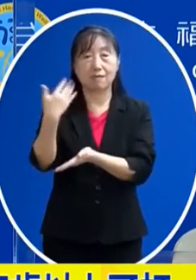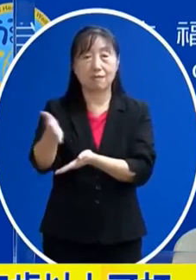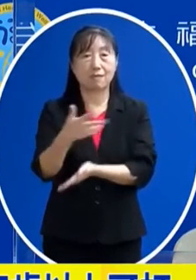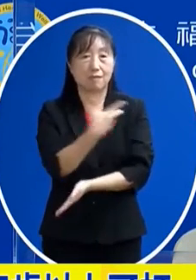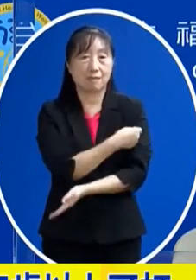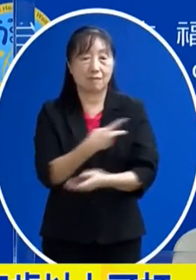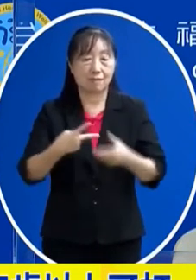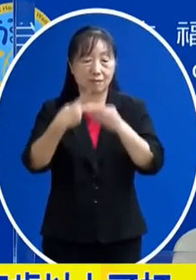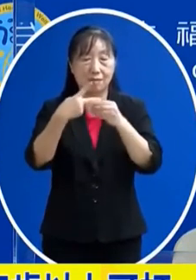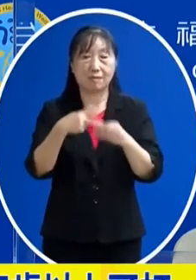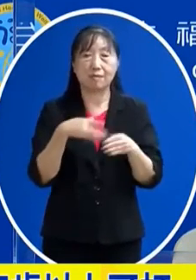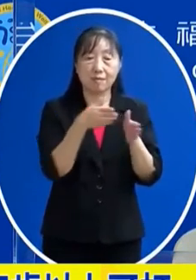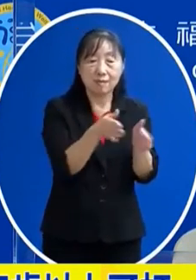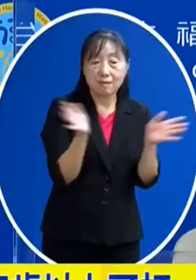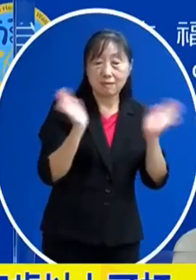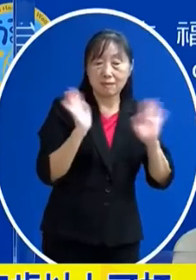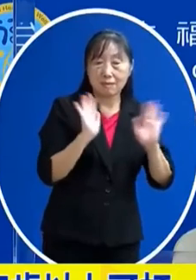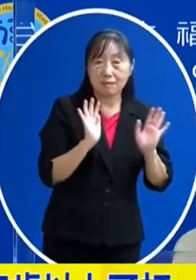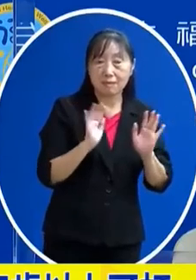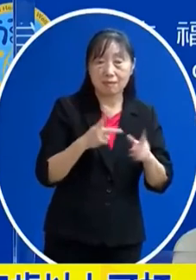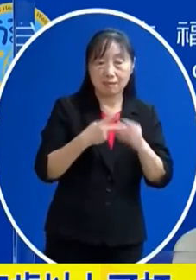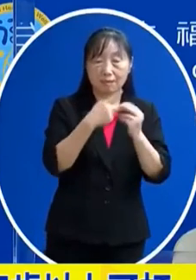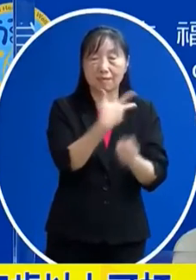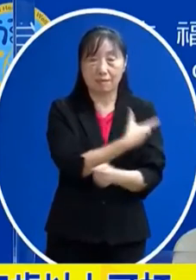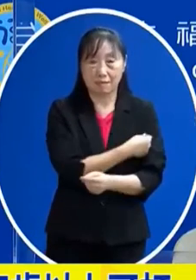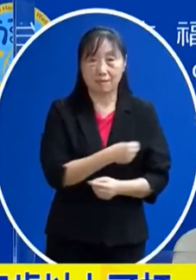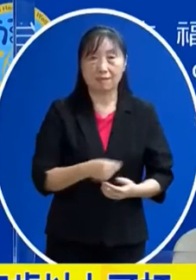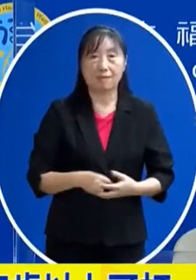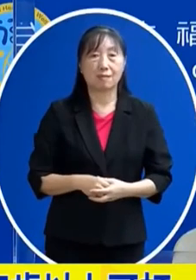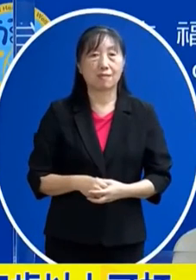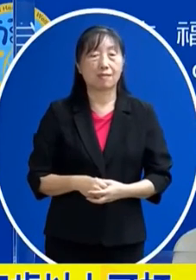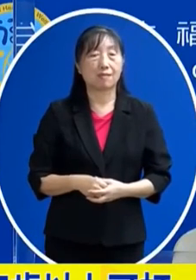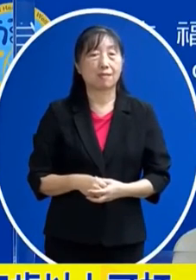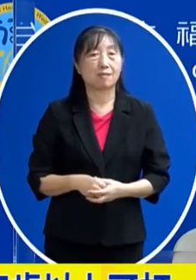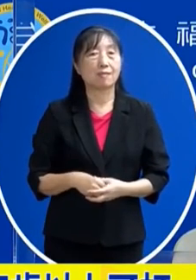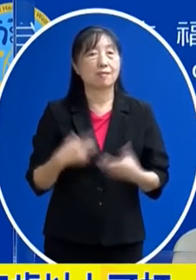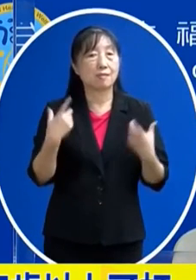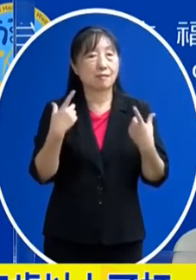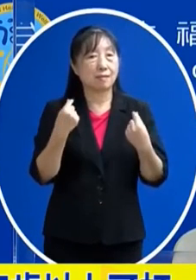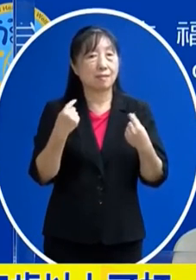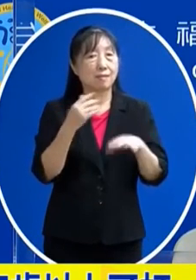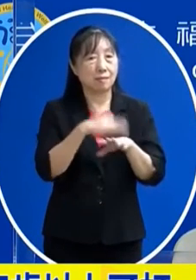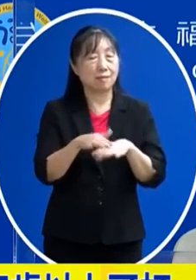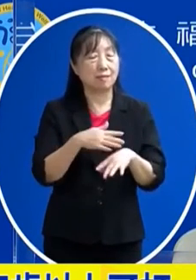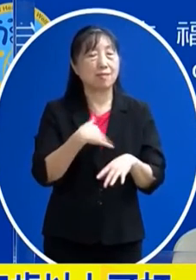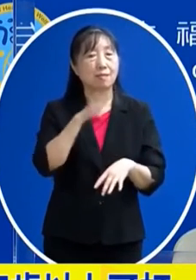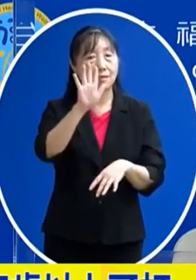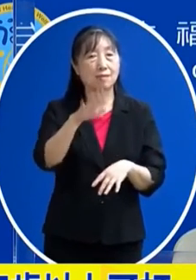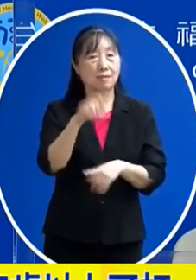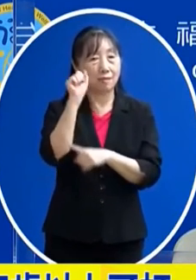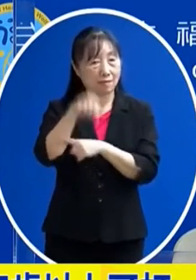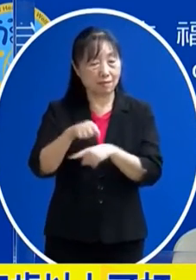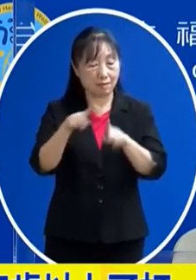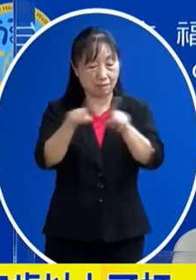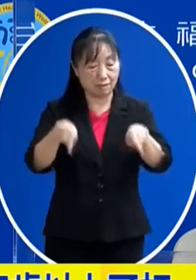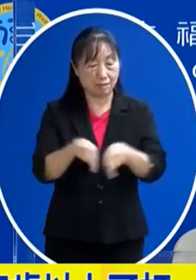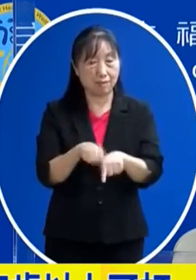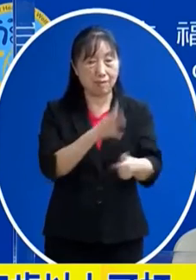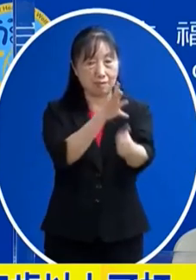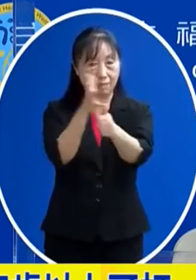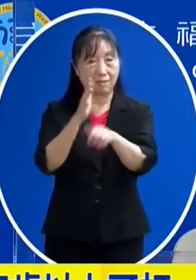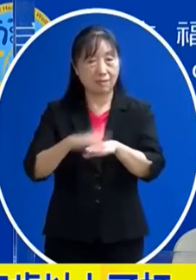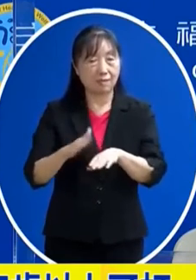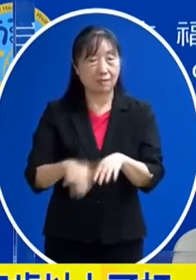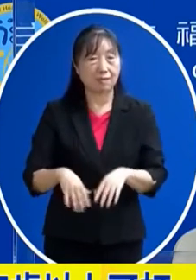童的部分，那当然第二剂的接种还是会有这个所谓的同意书的部分。那